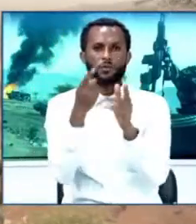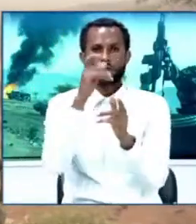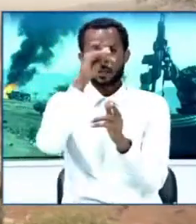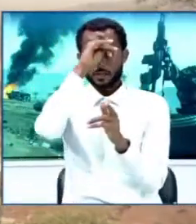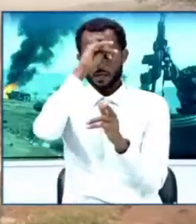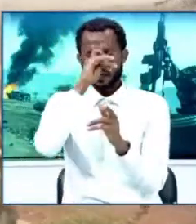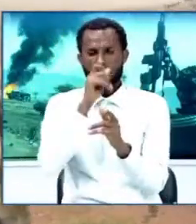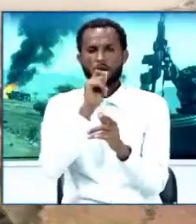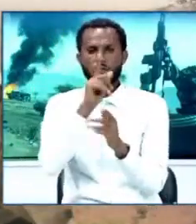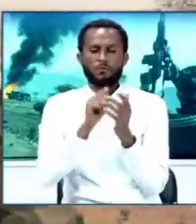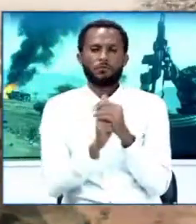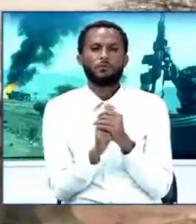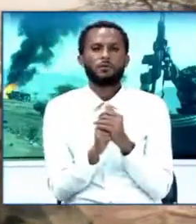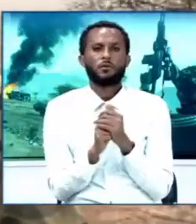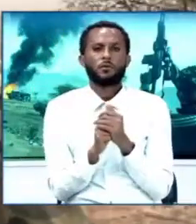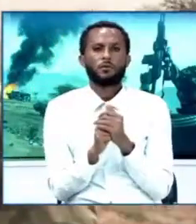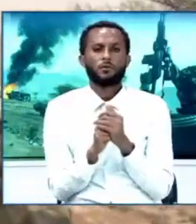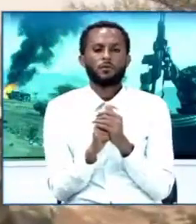እዩ።